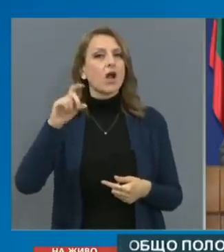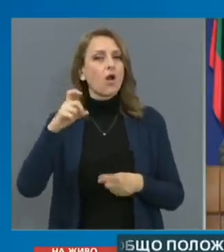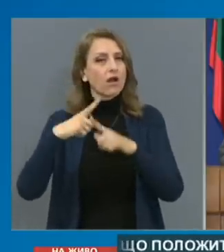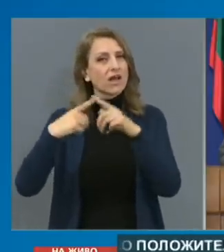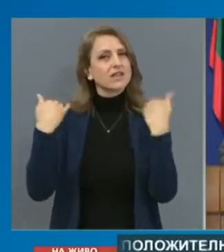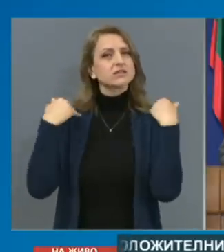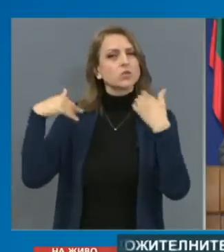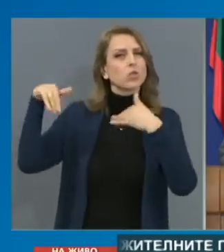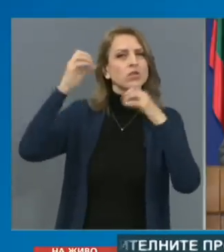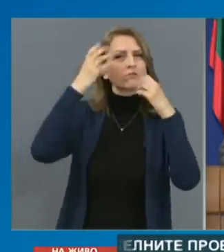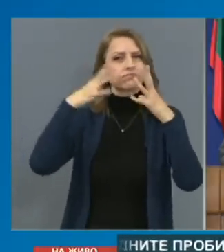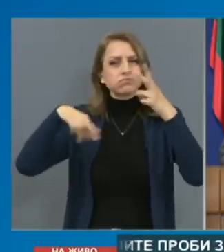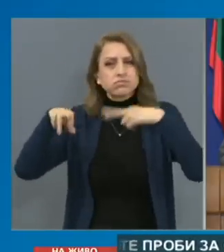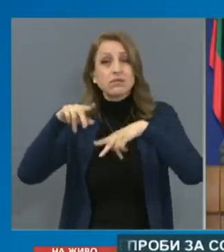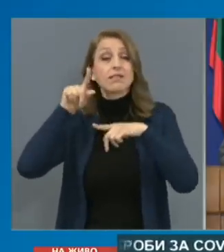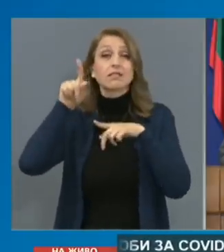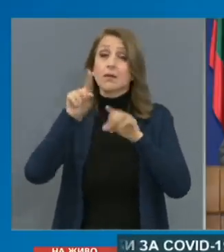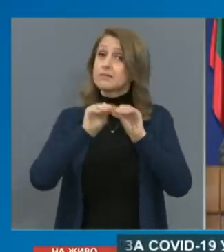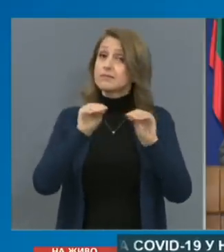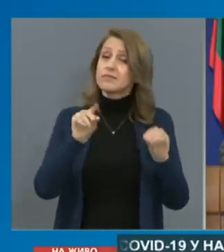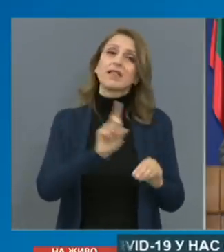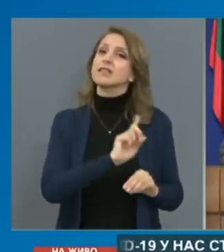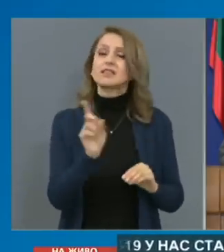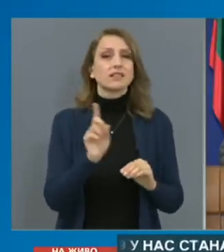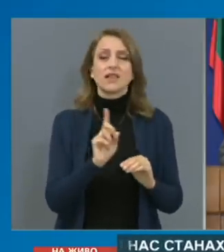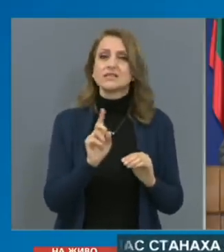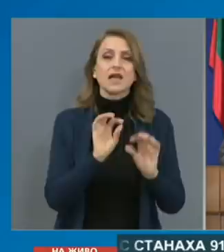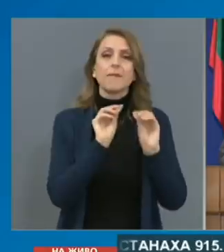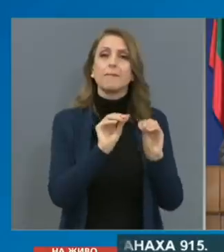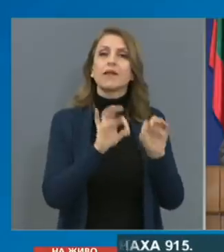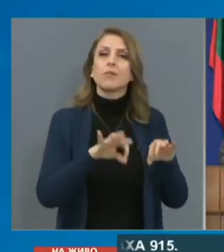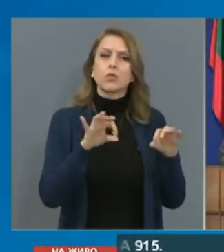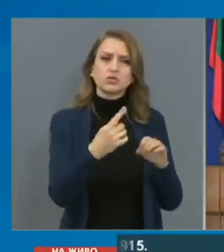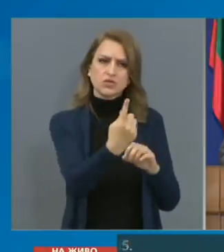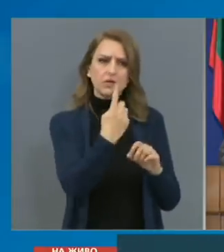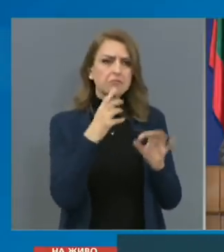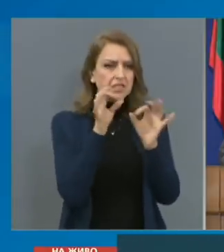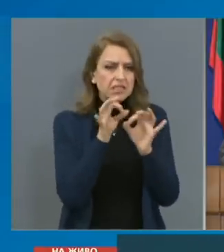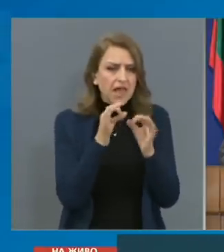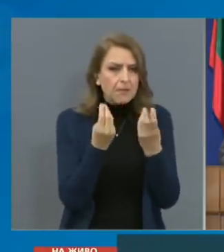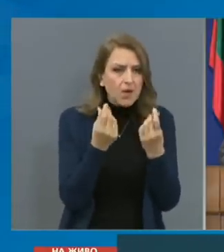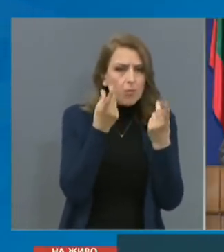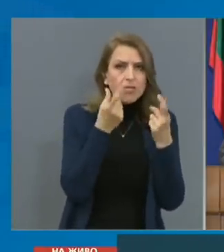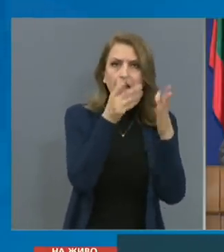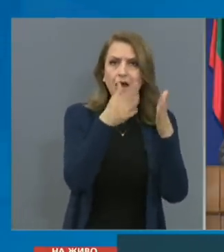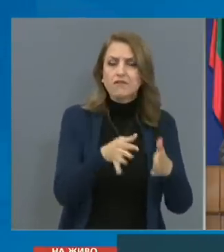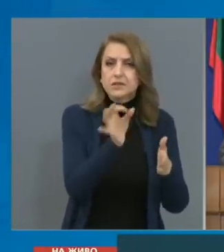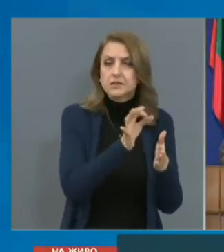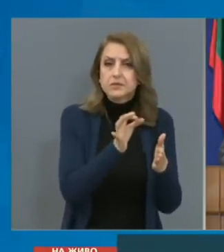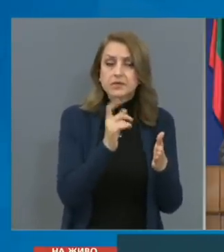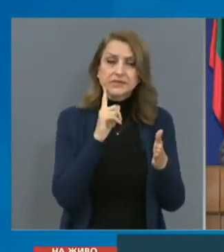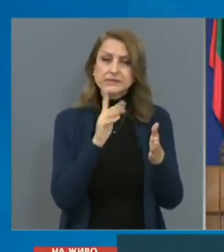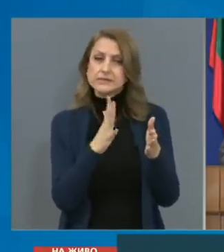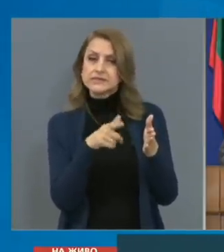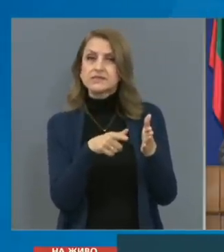да не се препоръчва изследване на несимптоматични лица, е това, че има